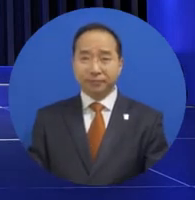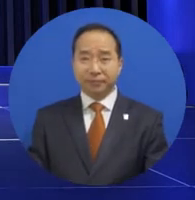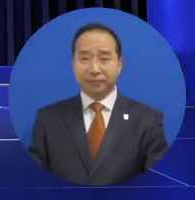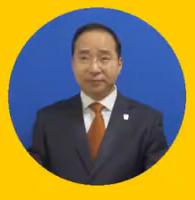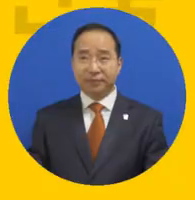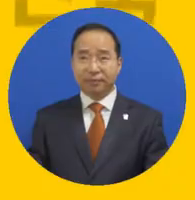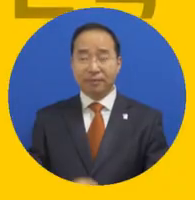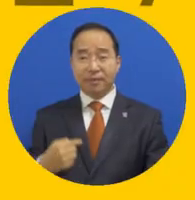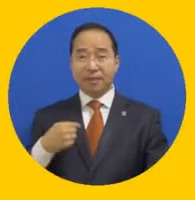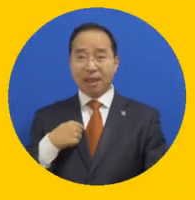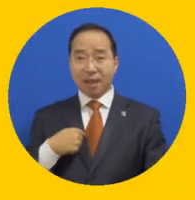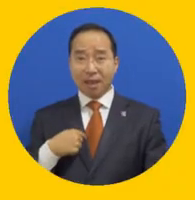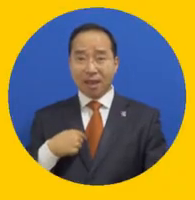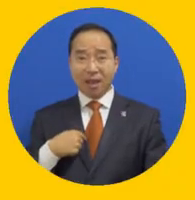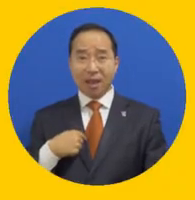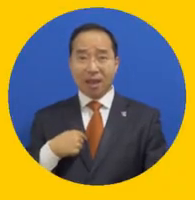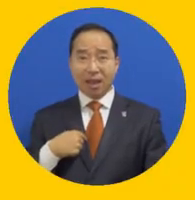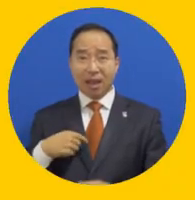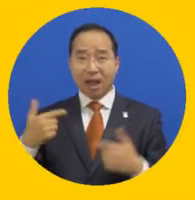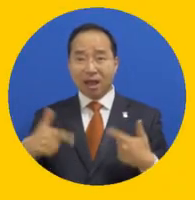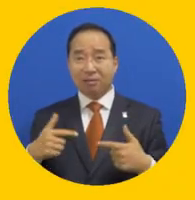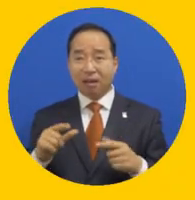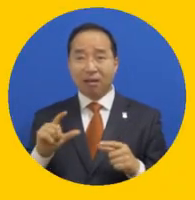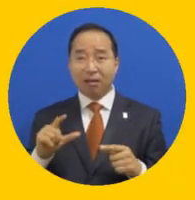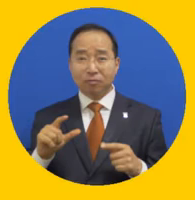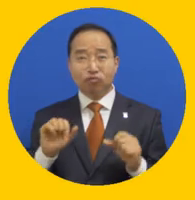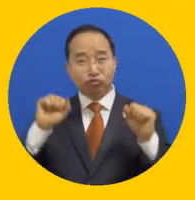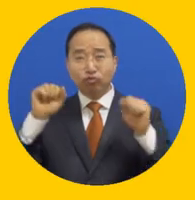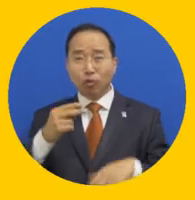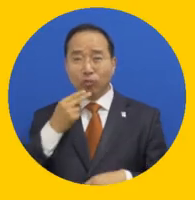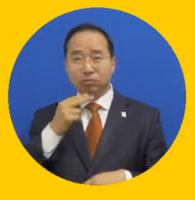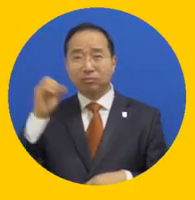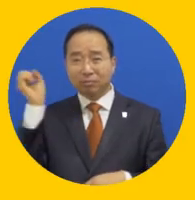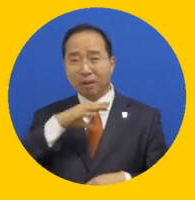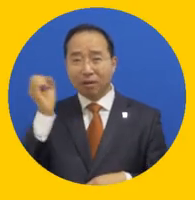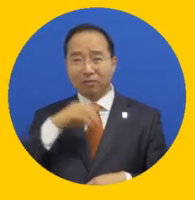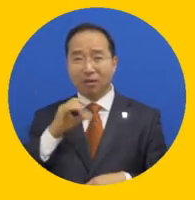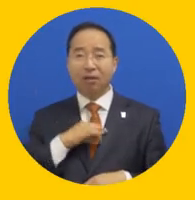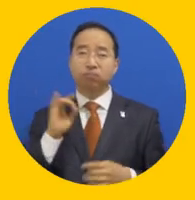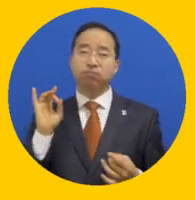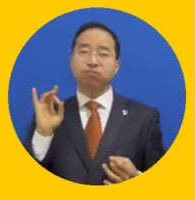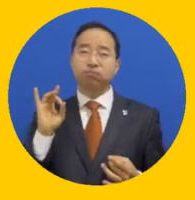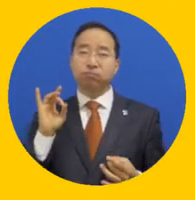저는 여전히 이런 모습으로 살고 있었습니다. 저는 그때